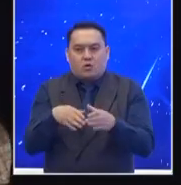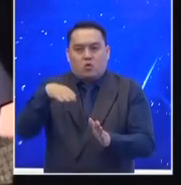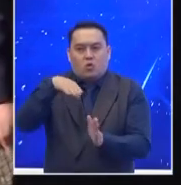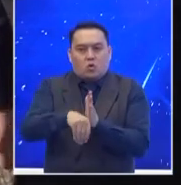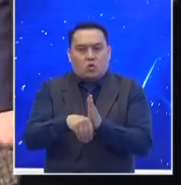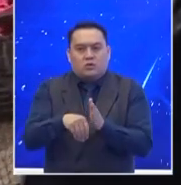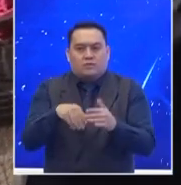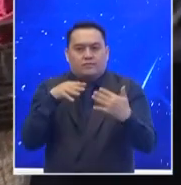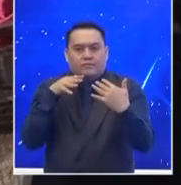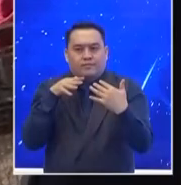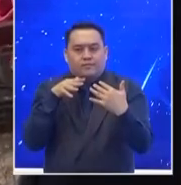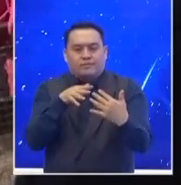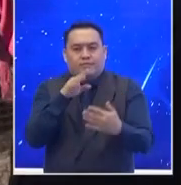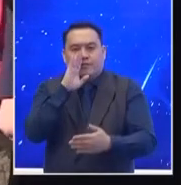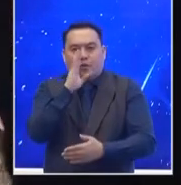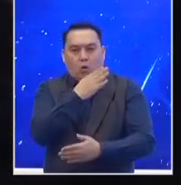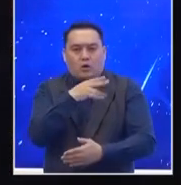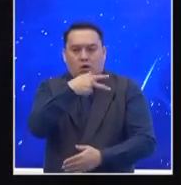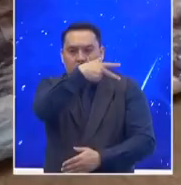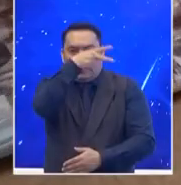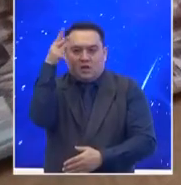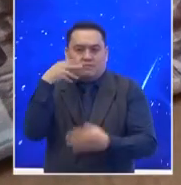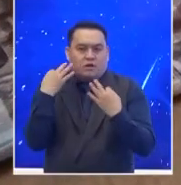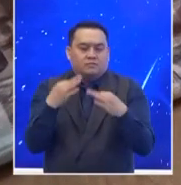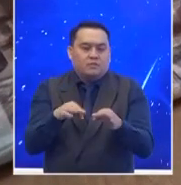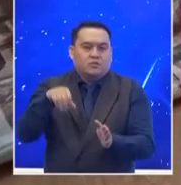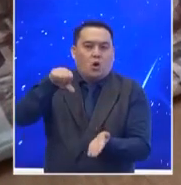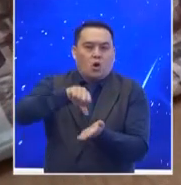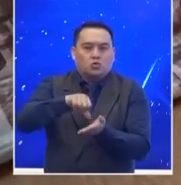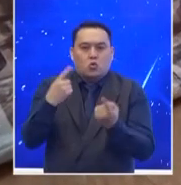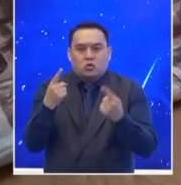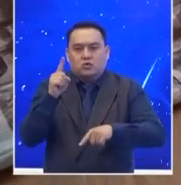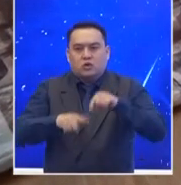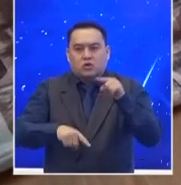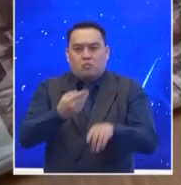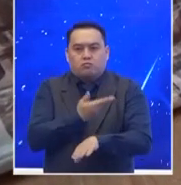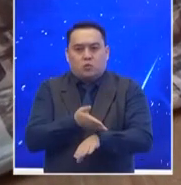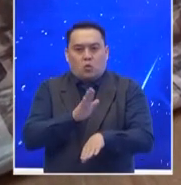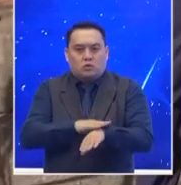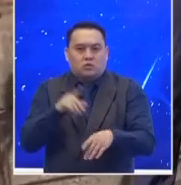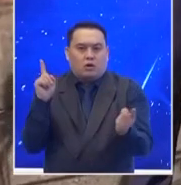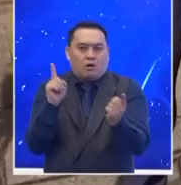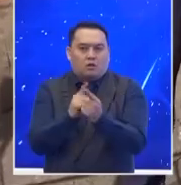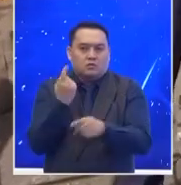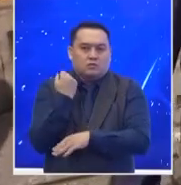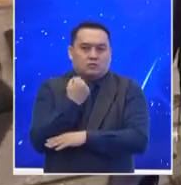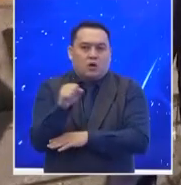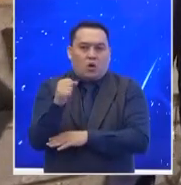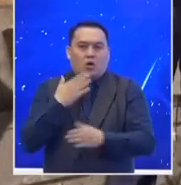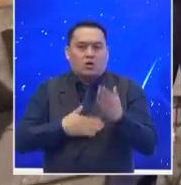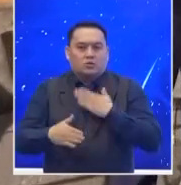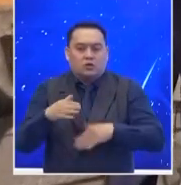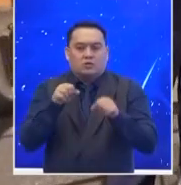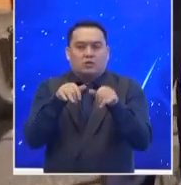құрамында жауға қарсы соғысқан. Литваны азат етуге қатысқан. Ал ұлы жеңісті Польшада қарсы алғанын айтады. Елеп ескеріп,